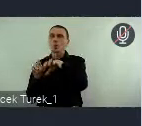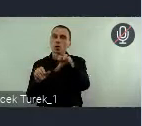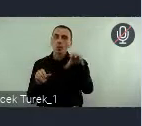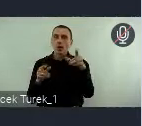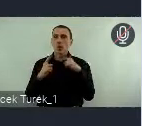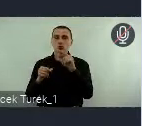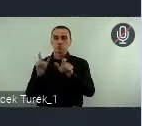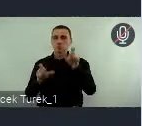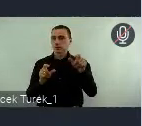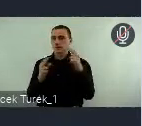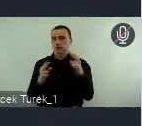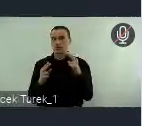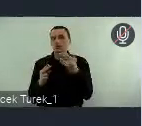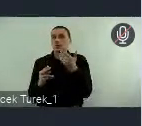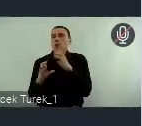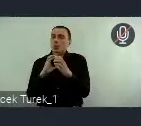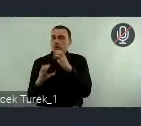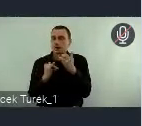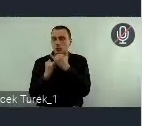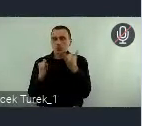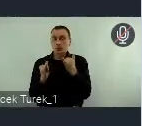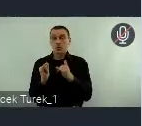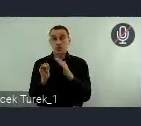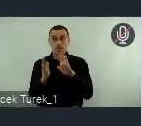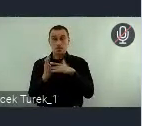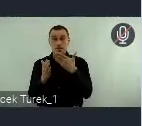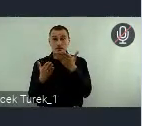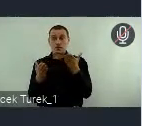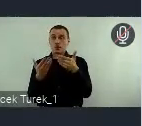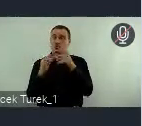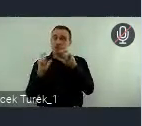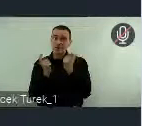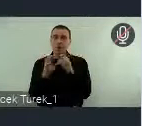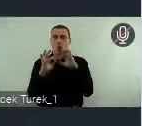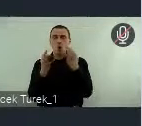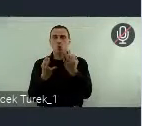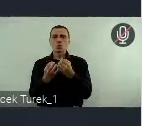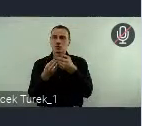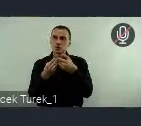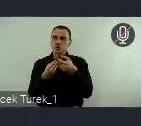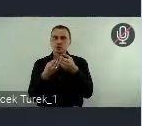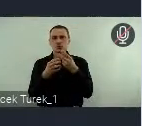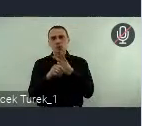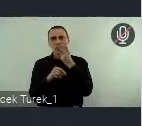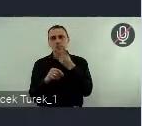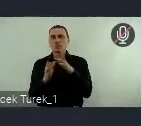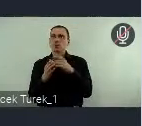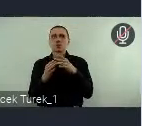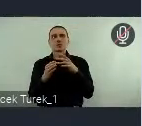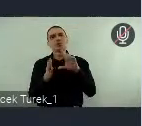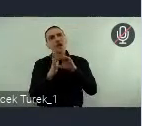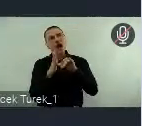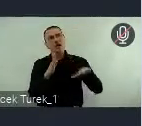te kanały Komunikacji są potrzebne jeśli robicie działanie otwarte ogólnodostępne piknik gdzieś w jakimś tam mieście